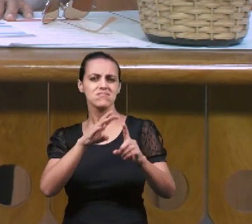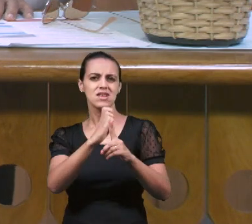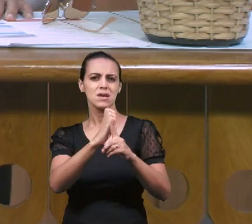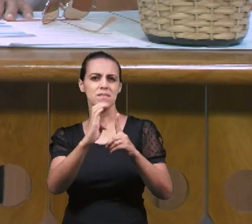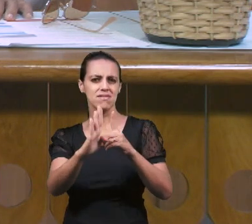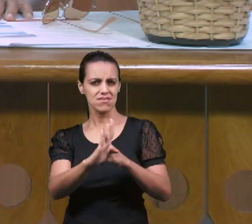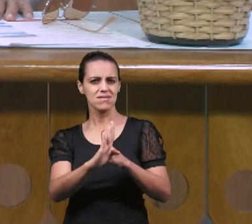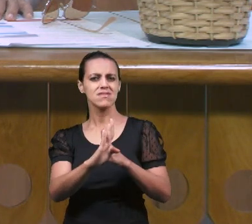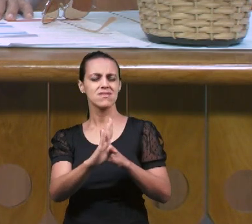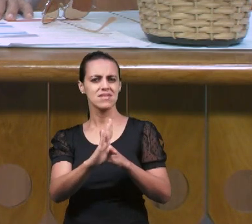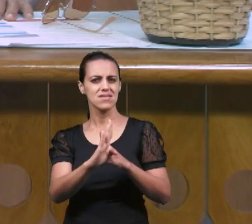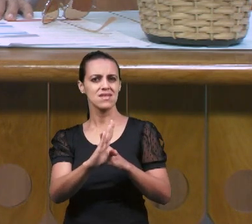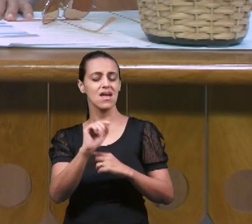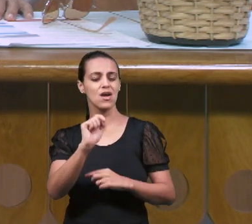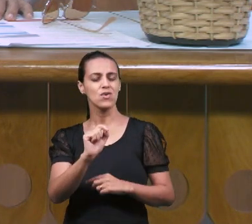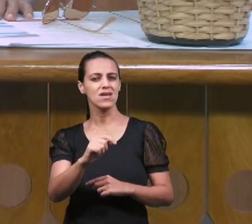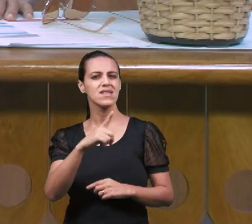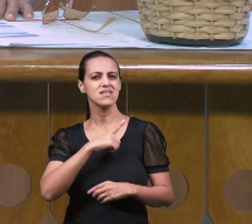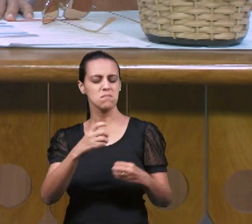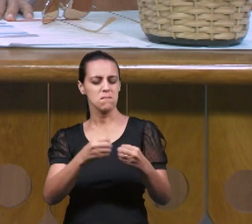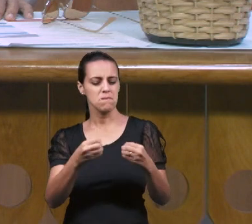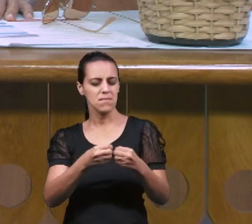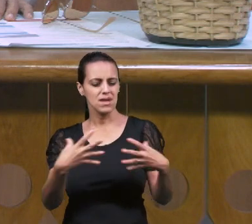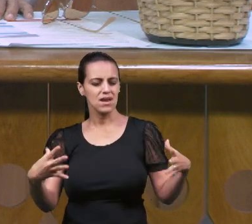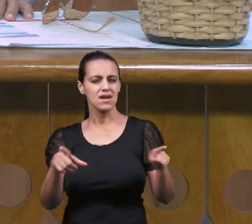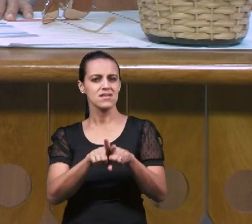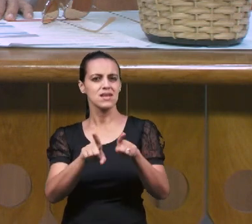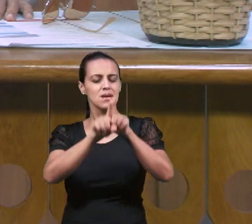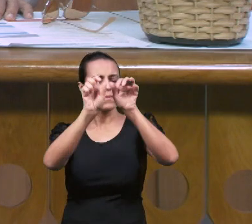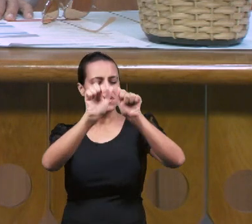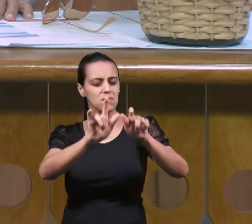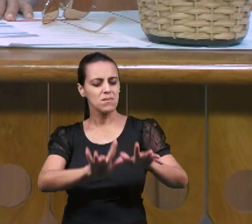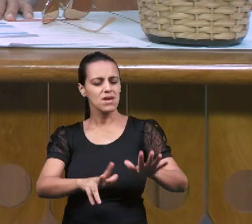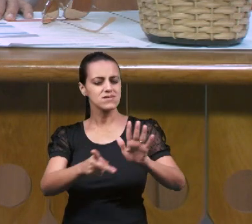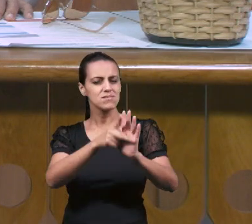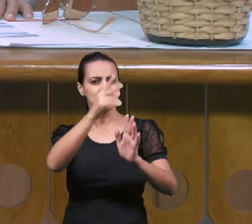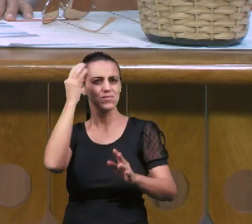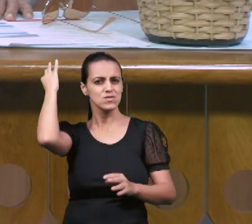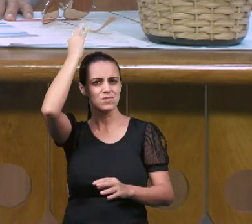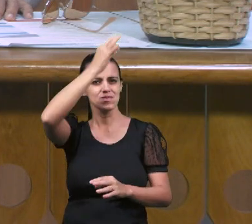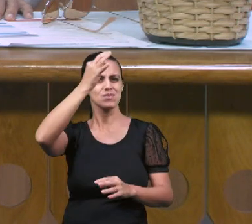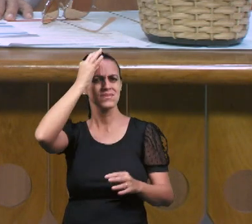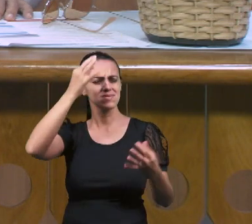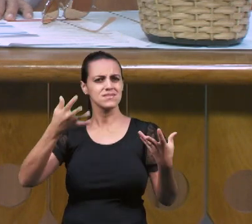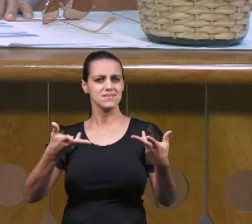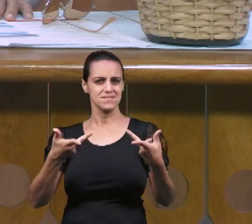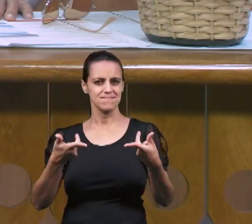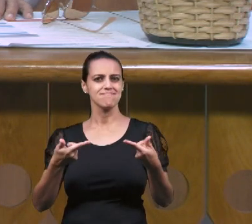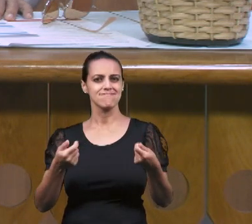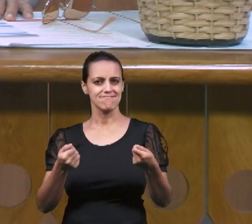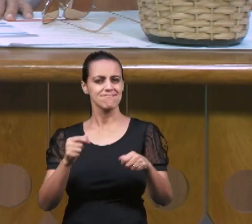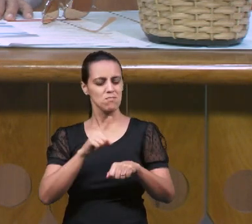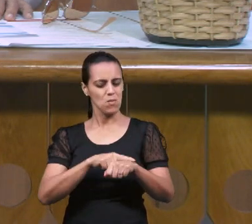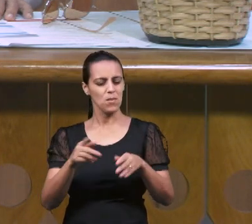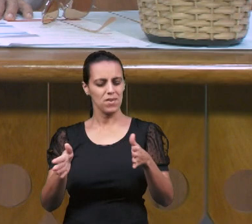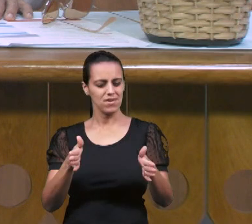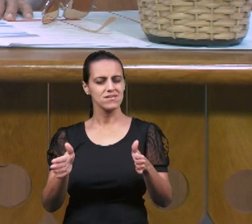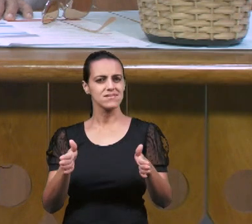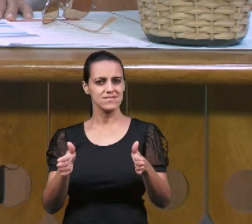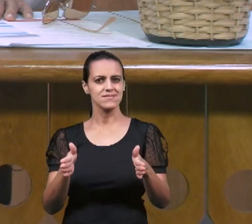et qui donc vit des jours, des miracles et bénédictions merveilleuses.